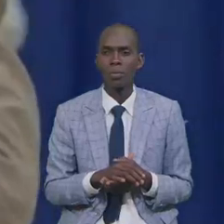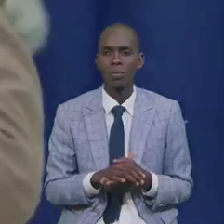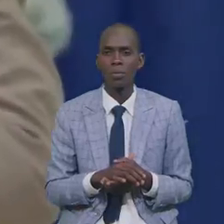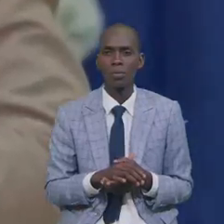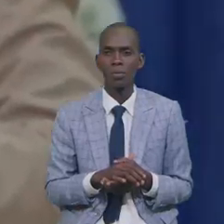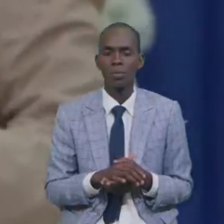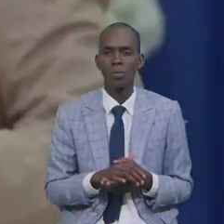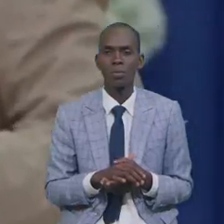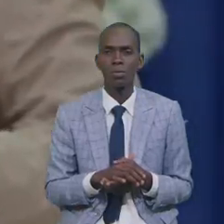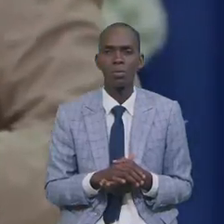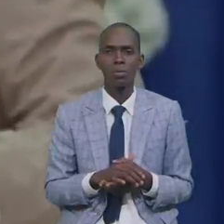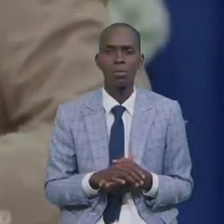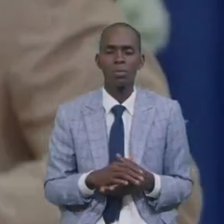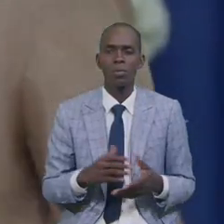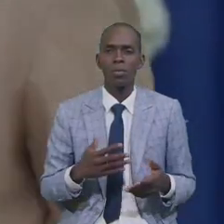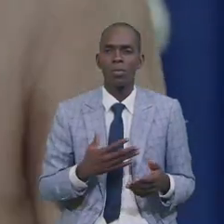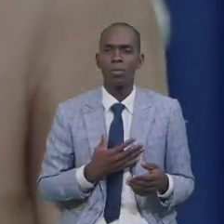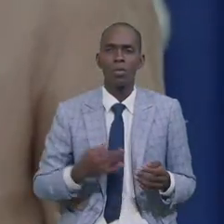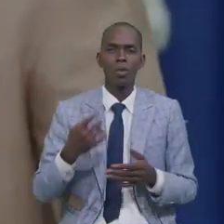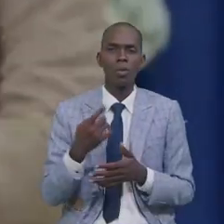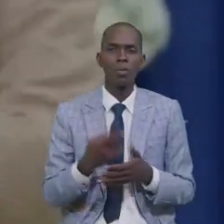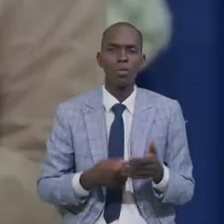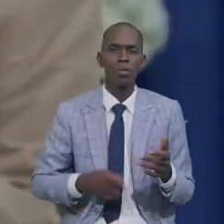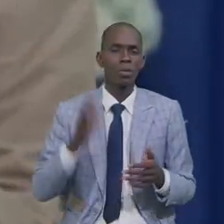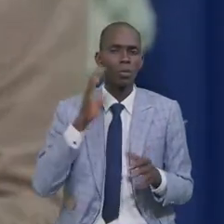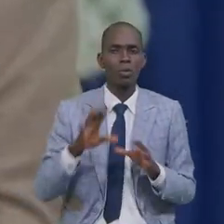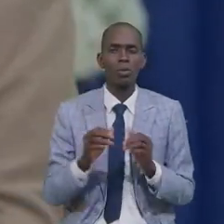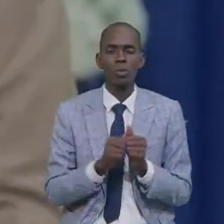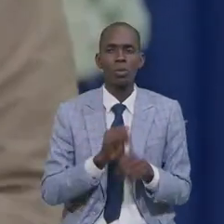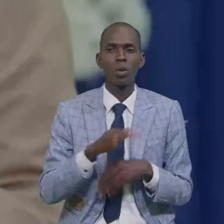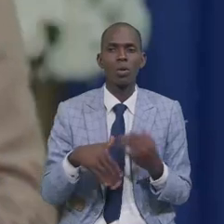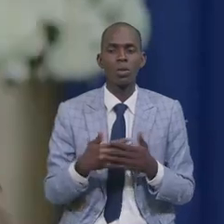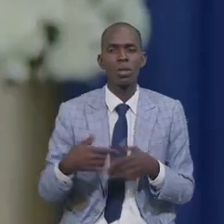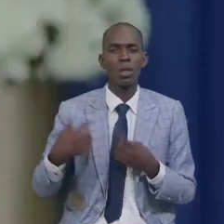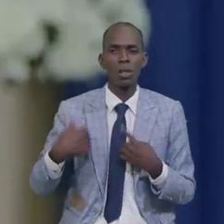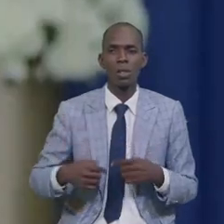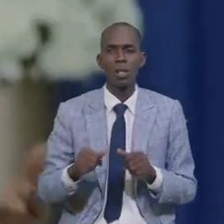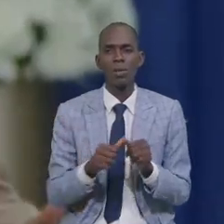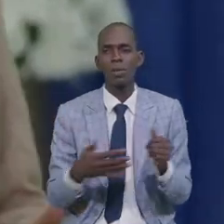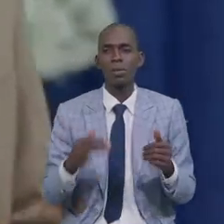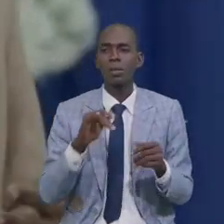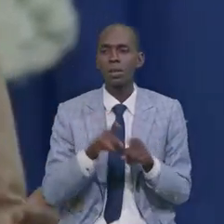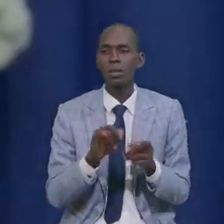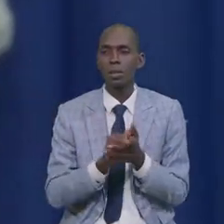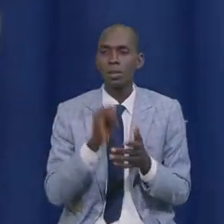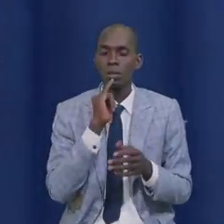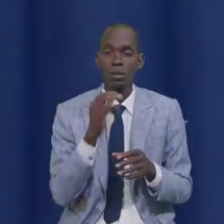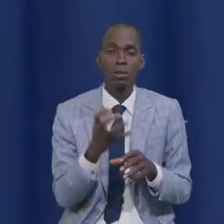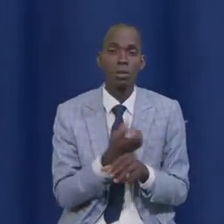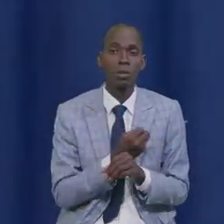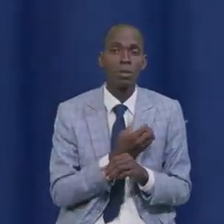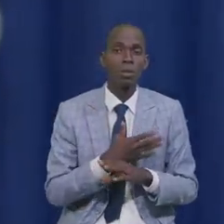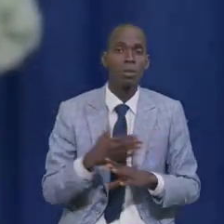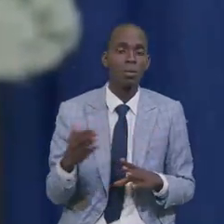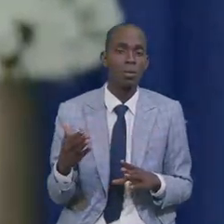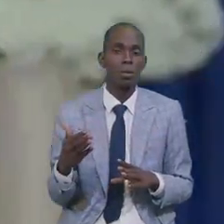Ceux-là qui travaillaient, ceux qui faisaient avec excitation, ceux qui faisaient de tout leur cœur, tout cela est parti. Est-ce que tu as